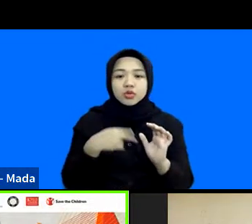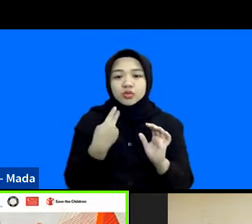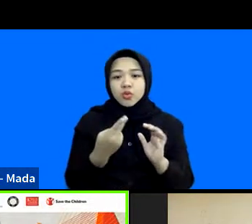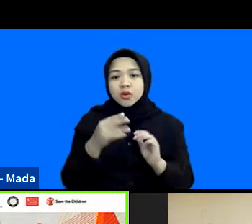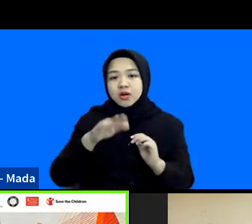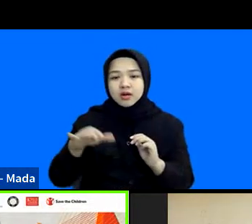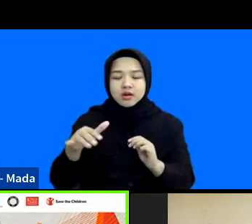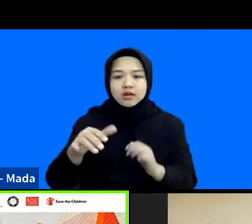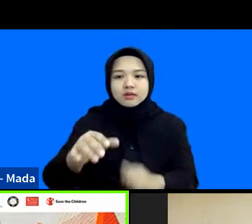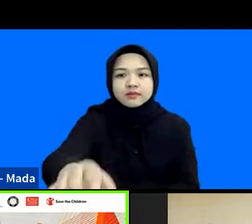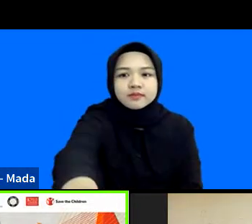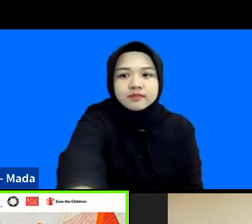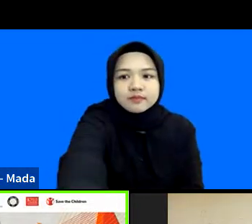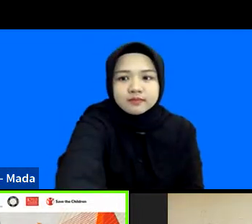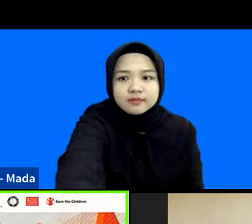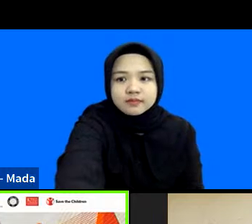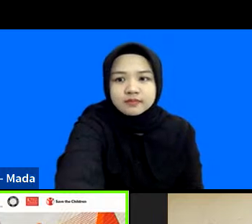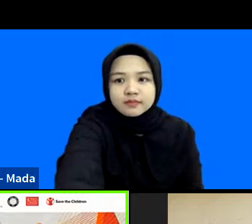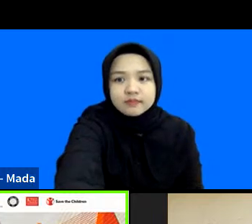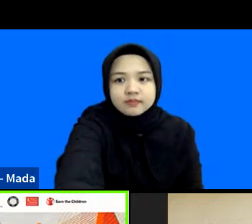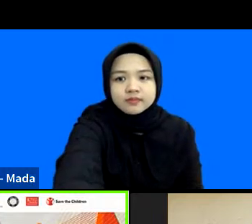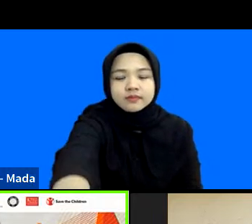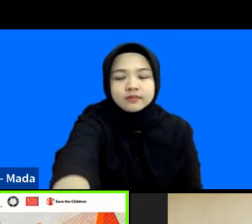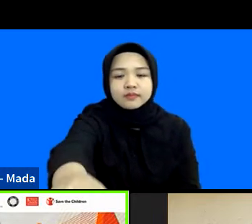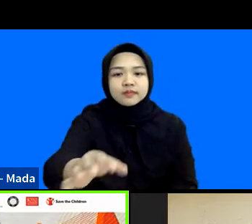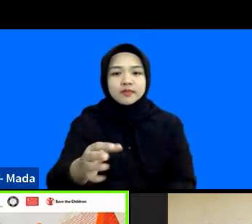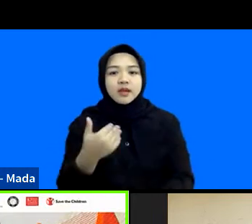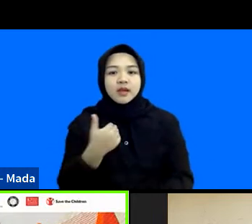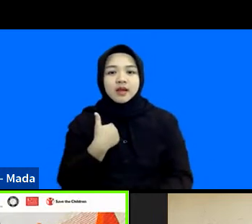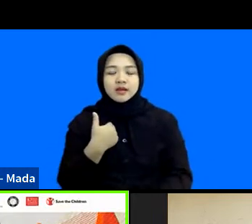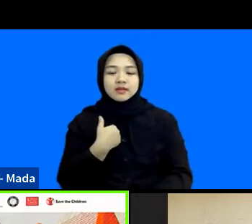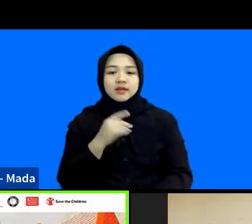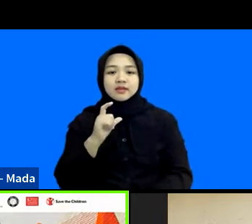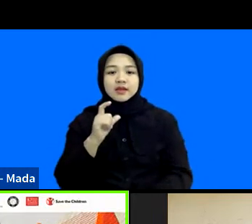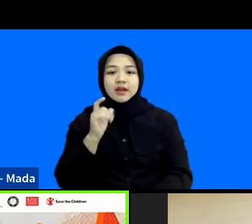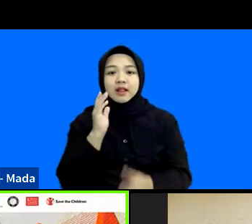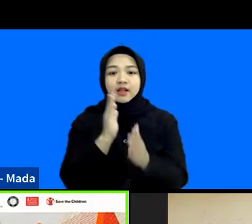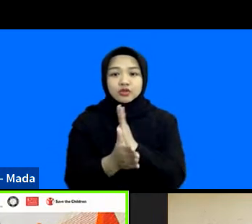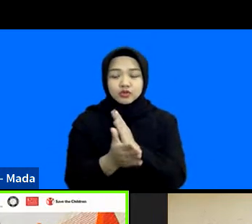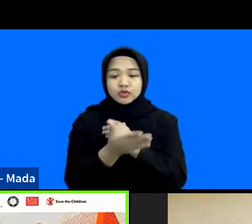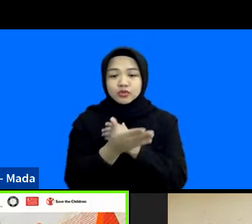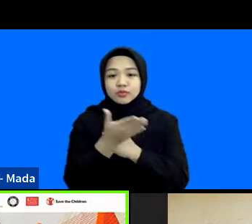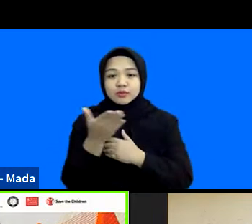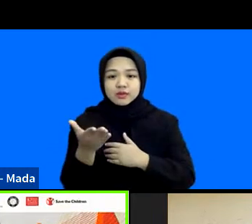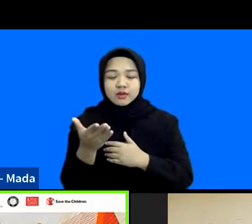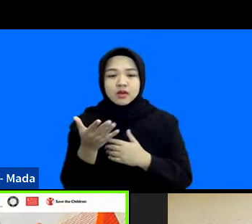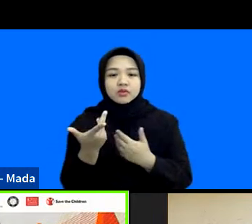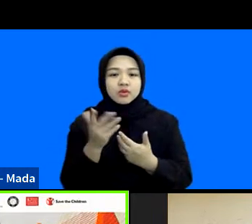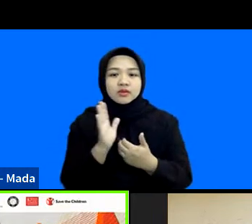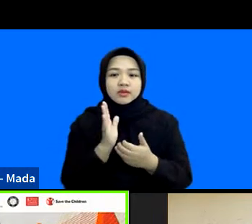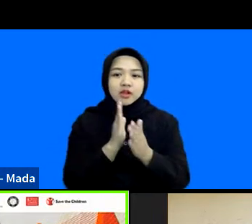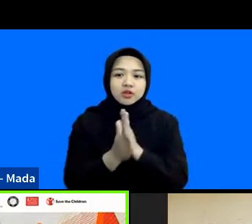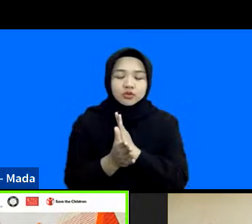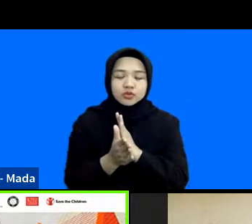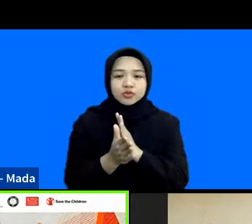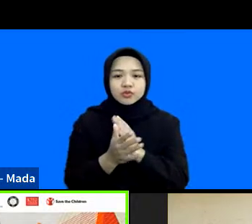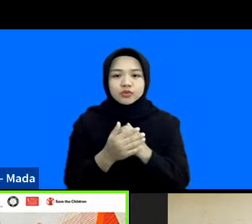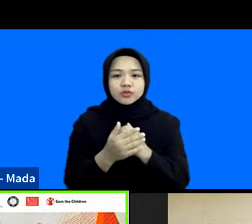bisa bisa tertampung oleh mereka gitu ya. Ada yang metode langsung, mereka datang ke sekolah-sekolah juga ya,